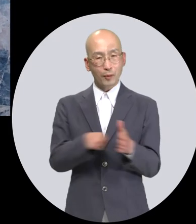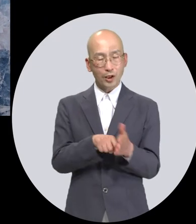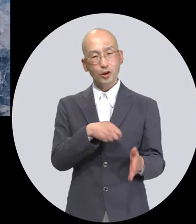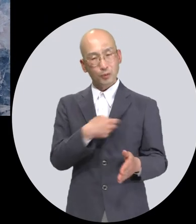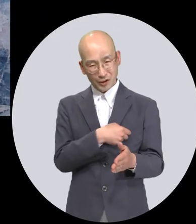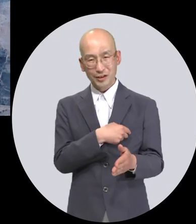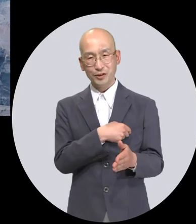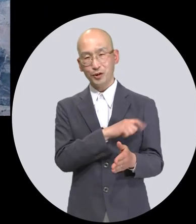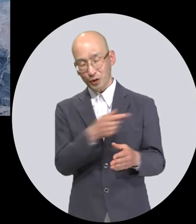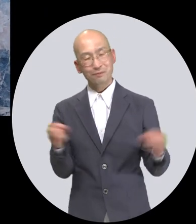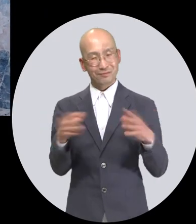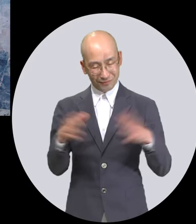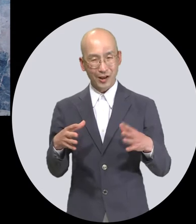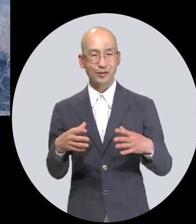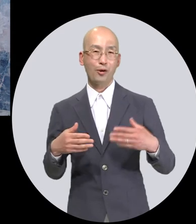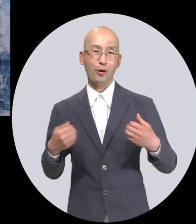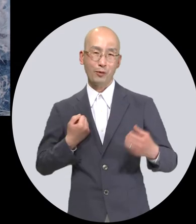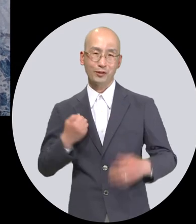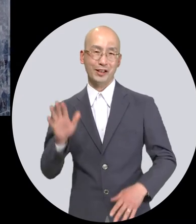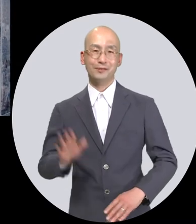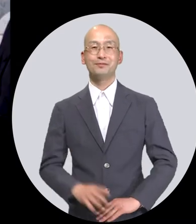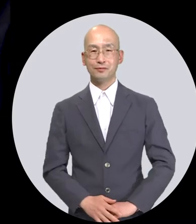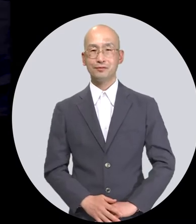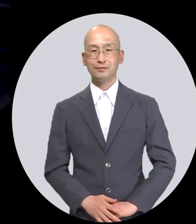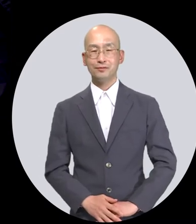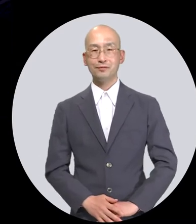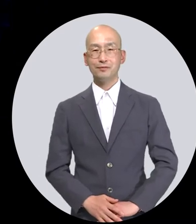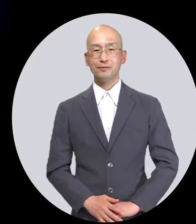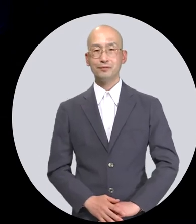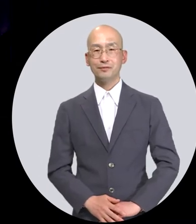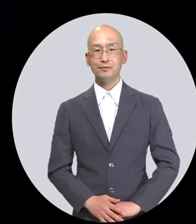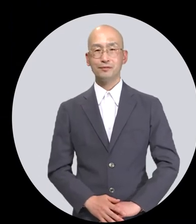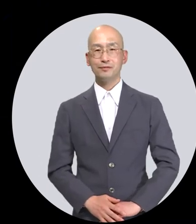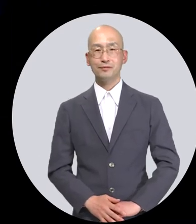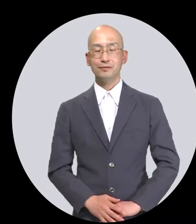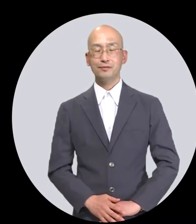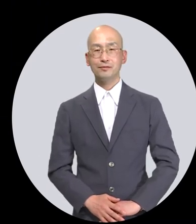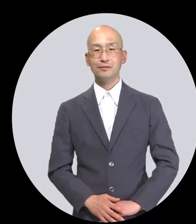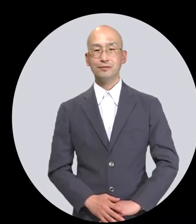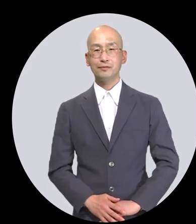合ってますので、面白い内容です。 この映像を見